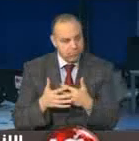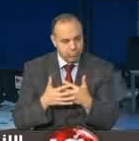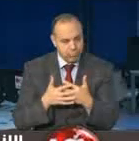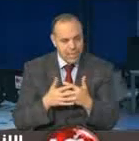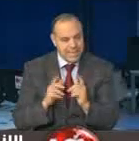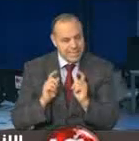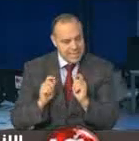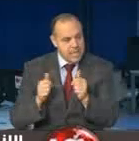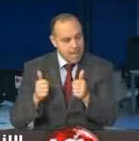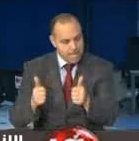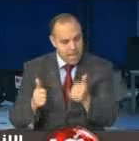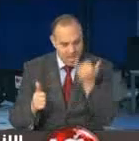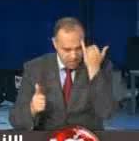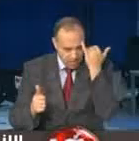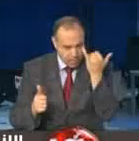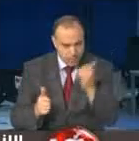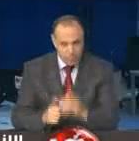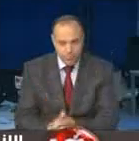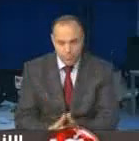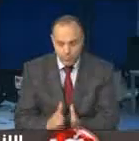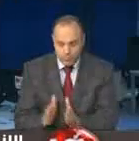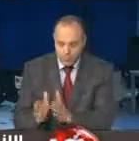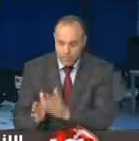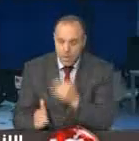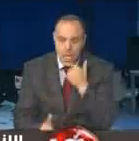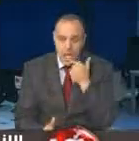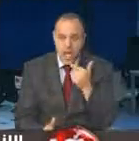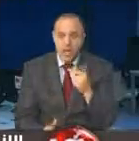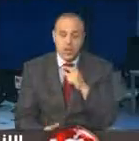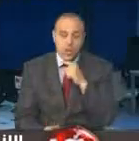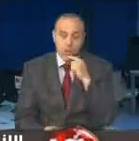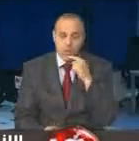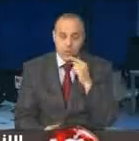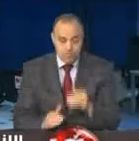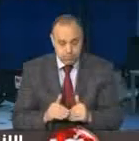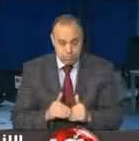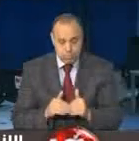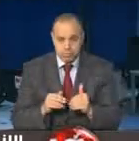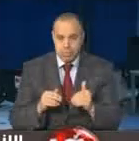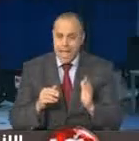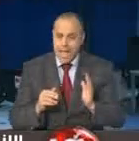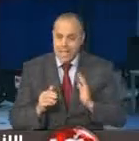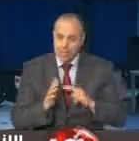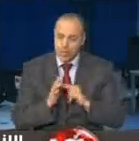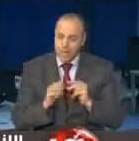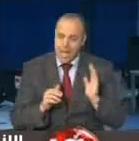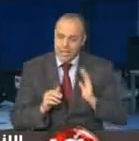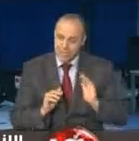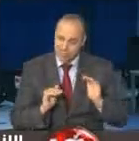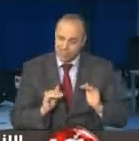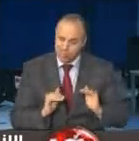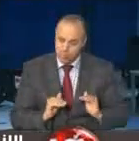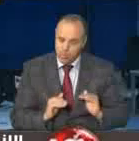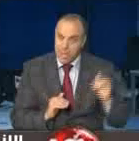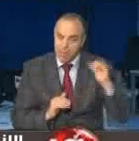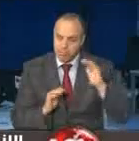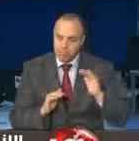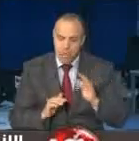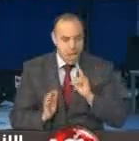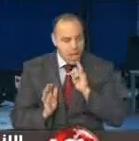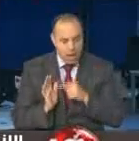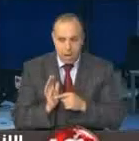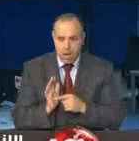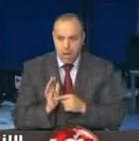بالحل الدبلوماسي. في الأثناء أعلنت موسكو بدء خفض قوتها في سوريا، ويتزامن القرار الروسي